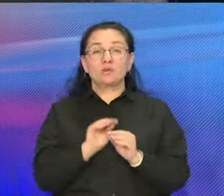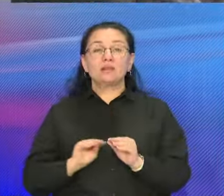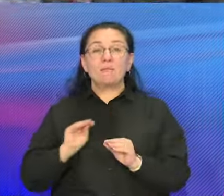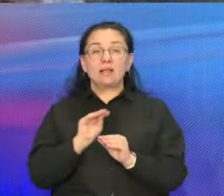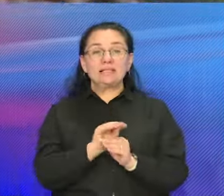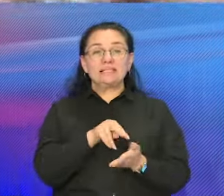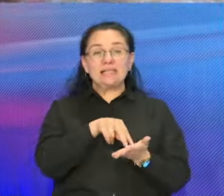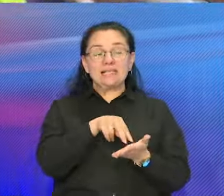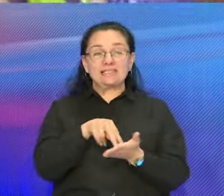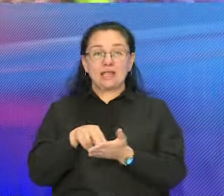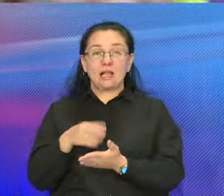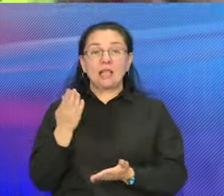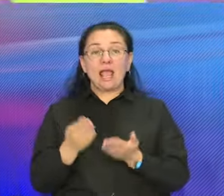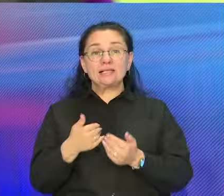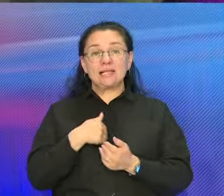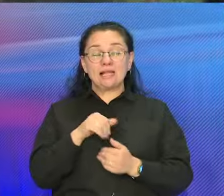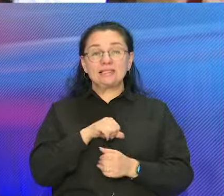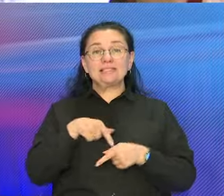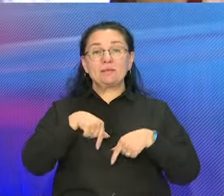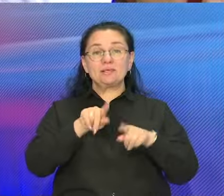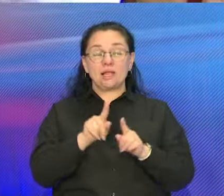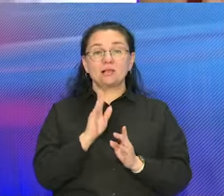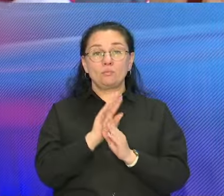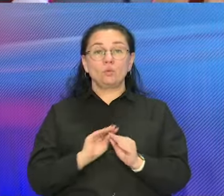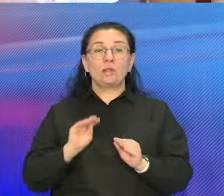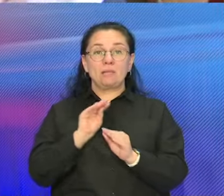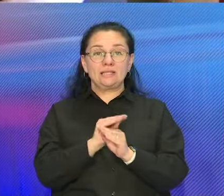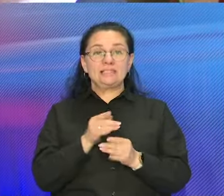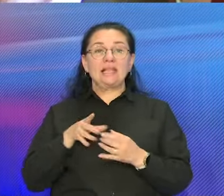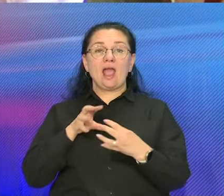А кабы добраться самостойно, додатковые аутобусные рейсы